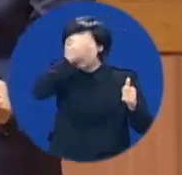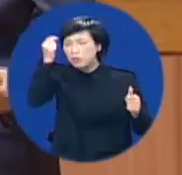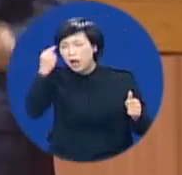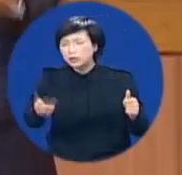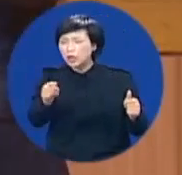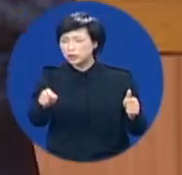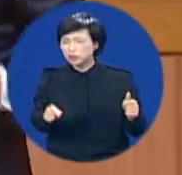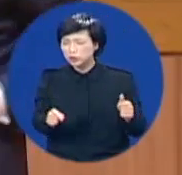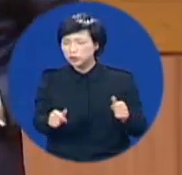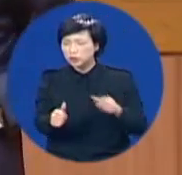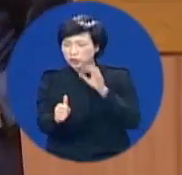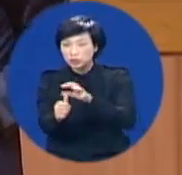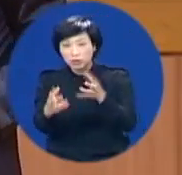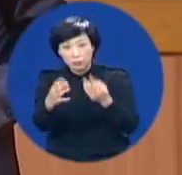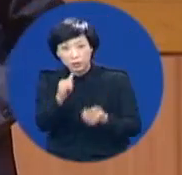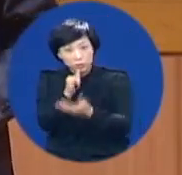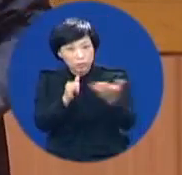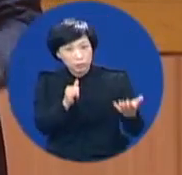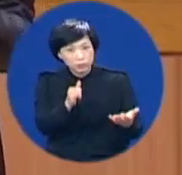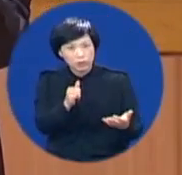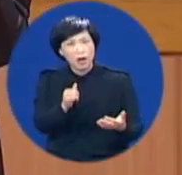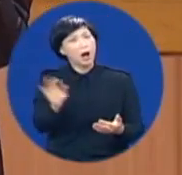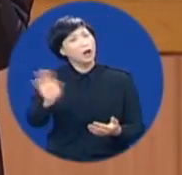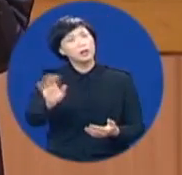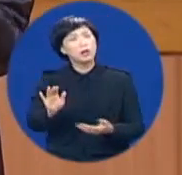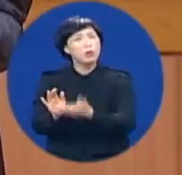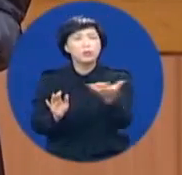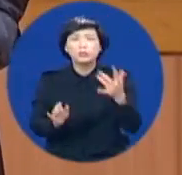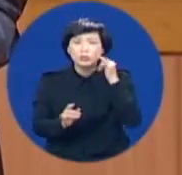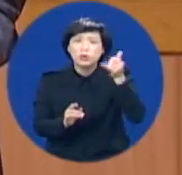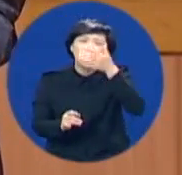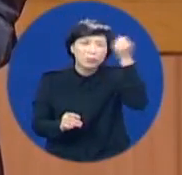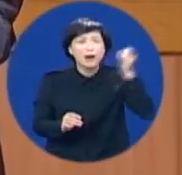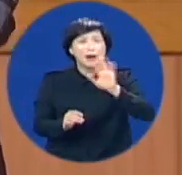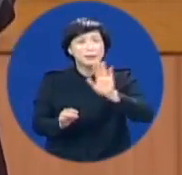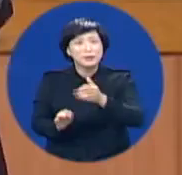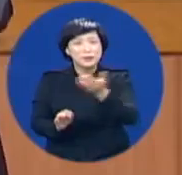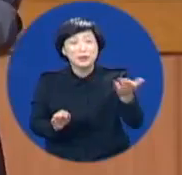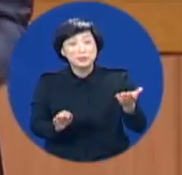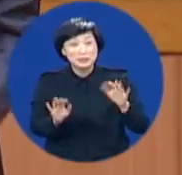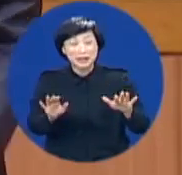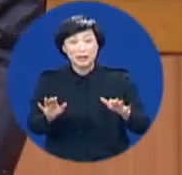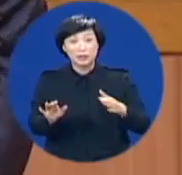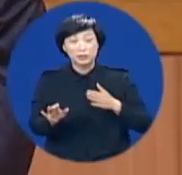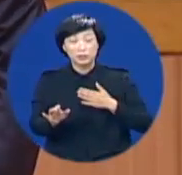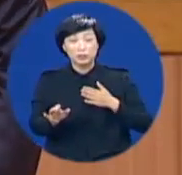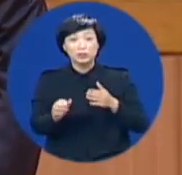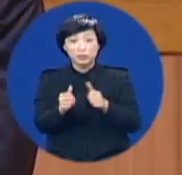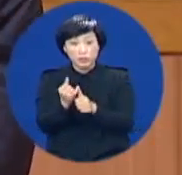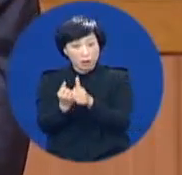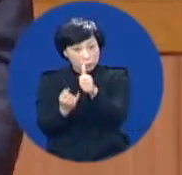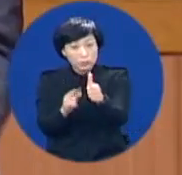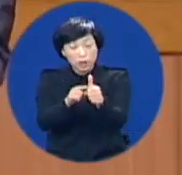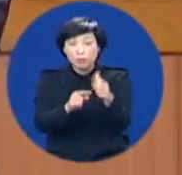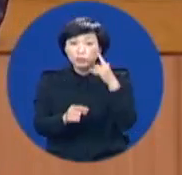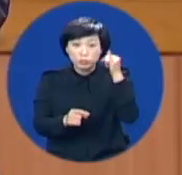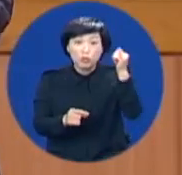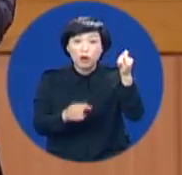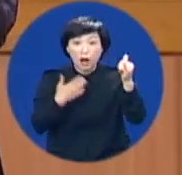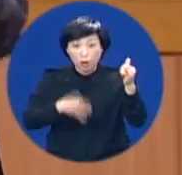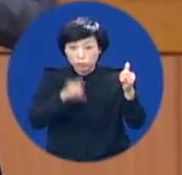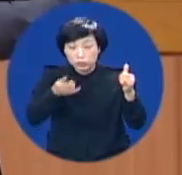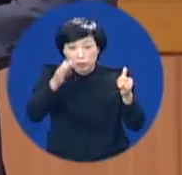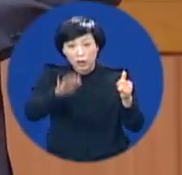그냥 몰라보냐. 몰라보는 게 아니라 우리 부모인지 다 알아보죠.